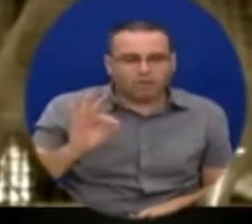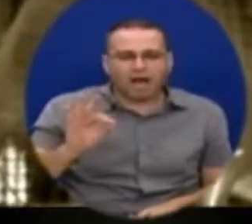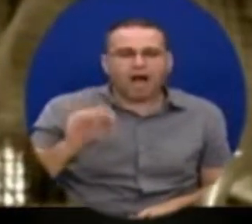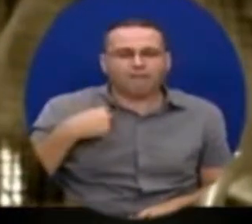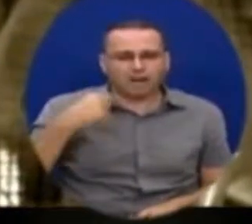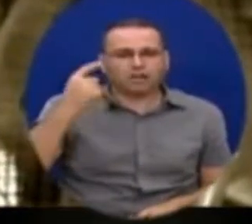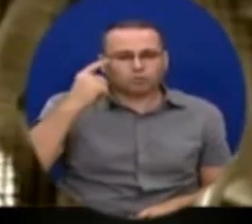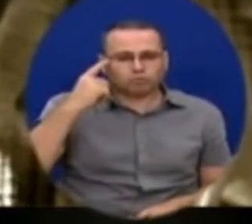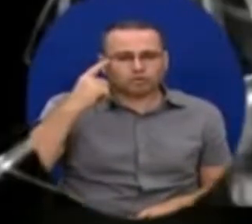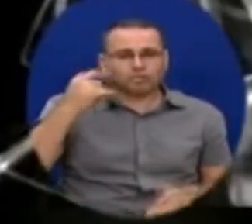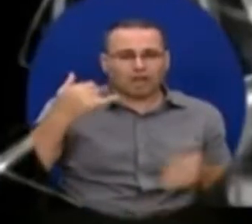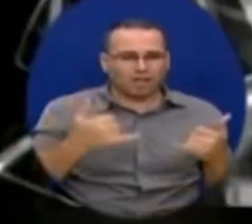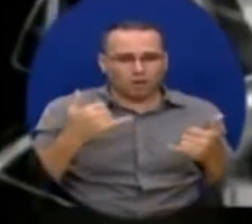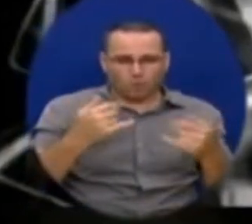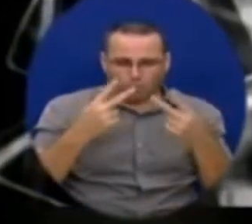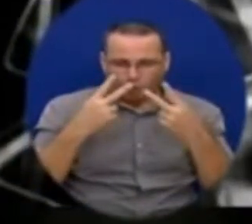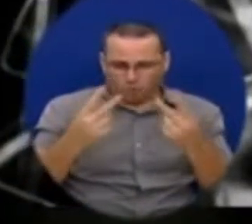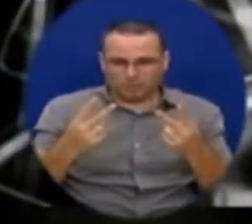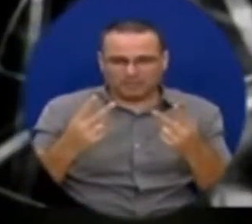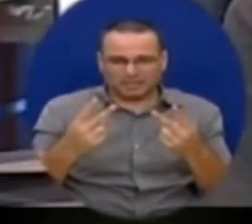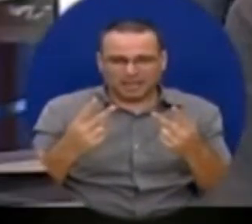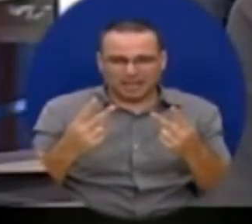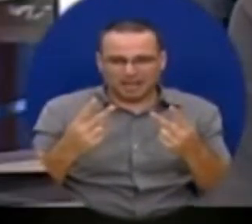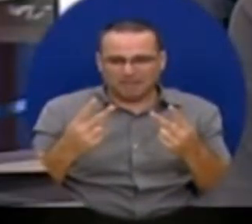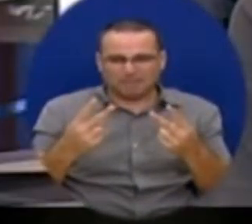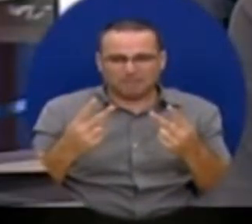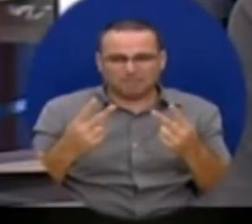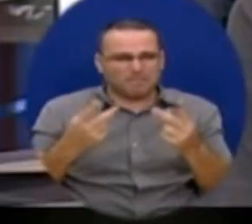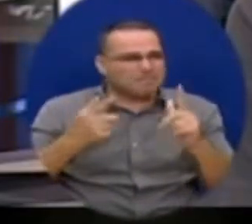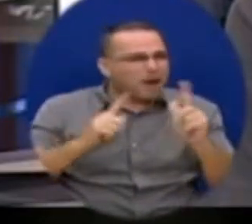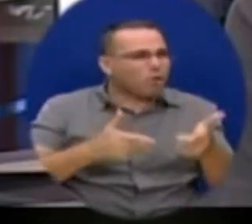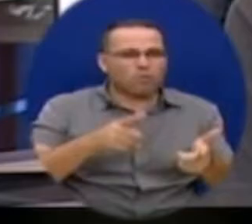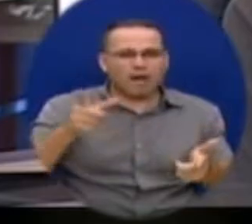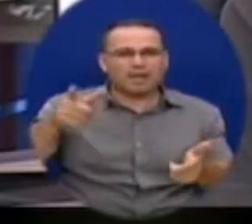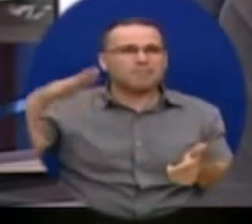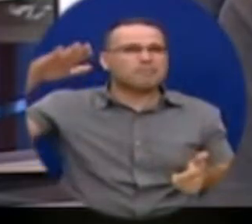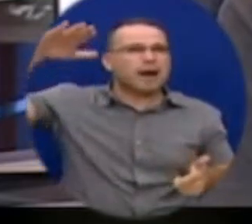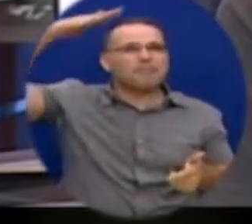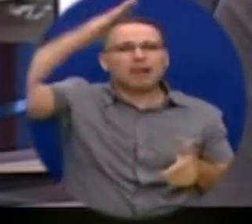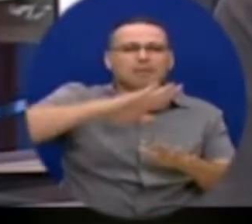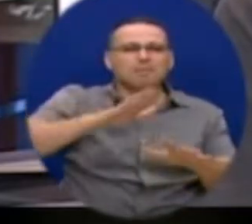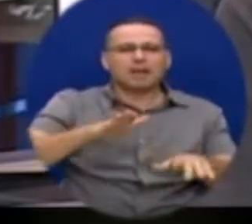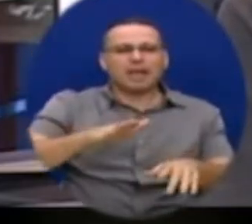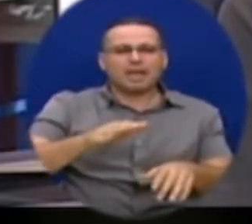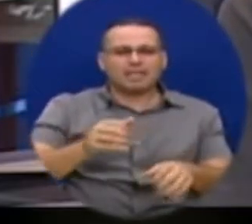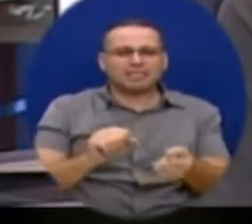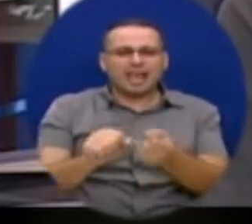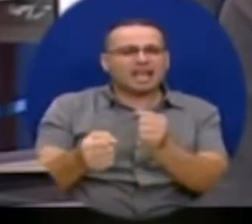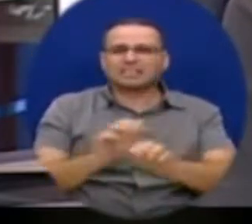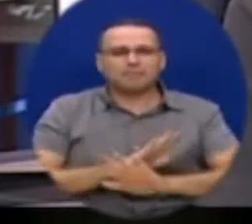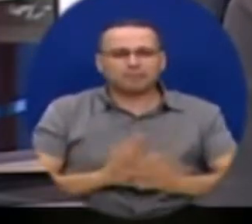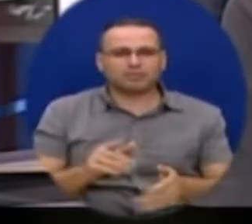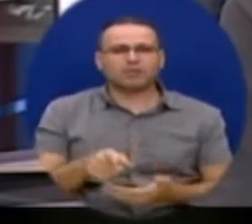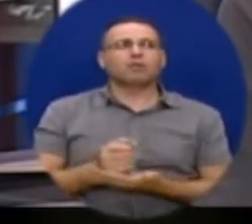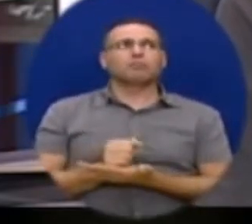חושב שבעיקר רואים את זה היום, דווקא בסוג הלחימה היום עם המלטים, מזלטים, תצפיות ארוכות